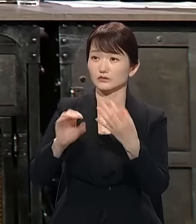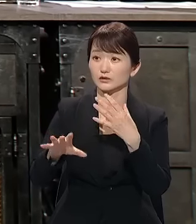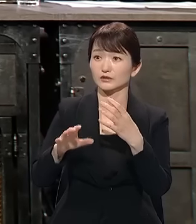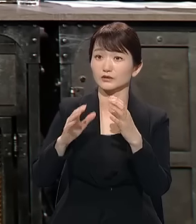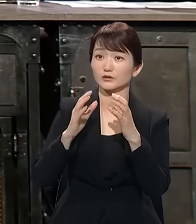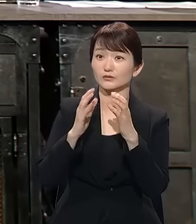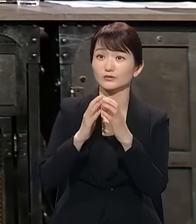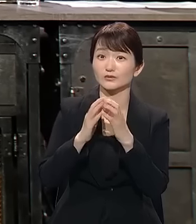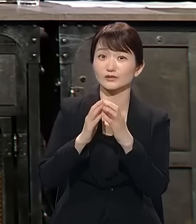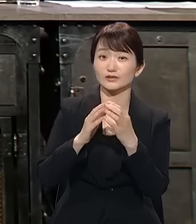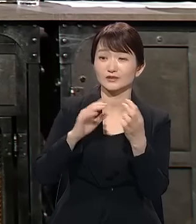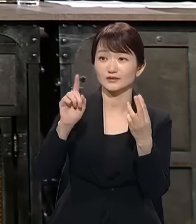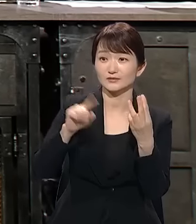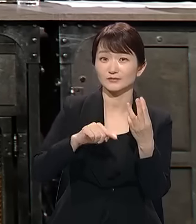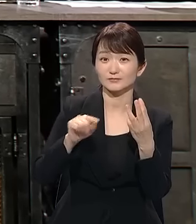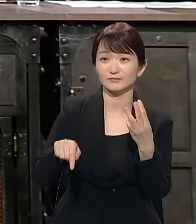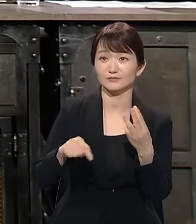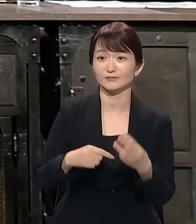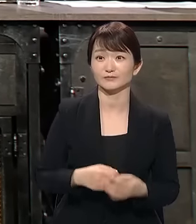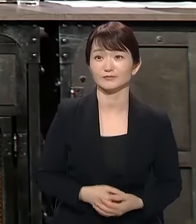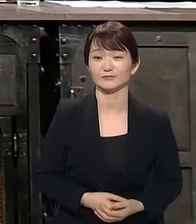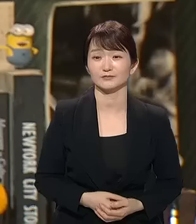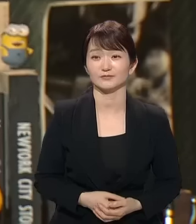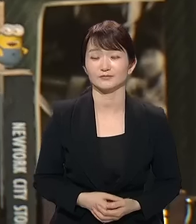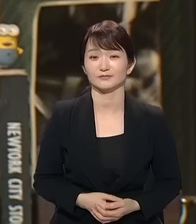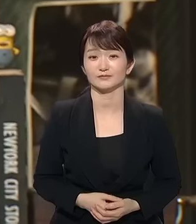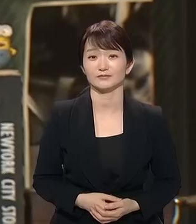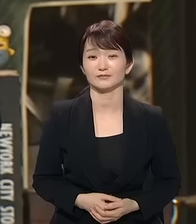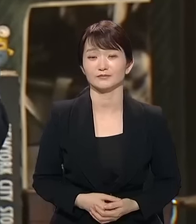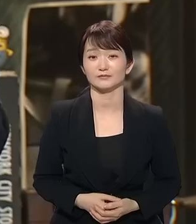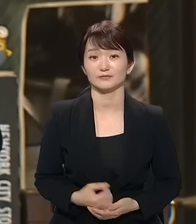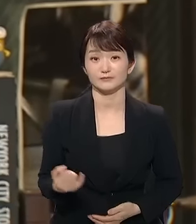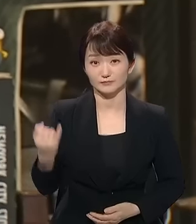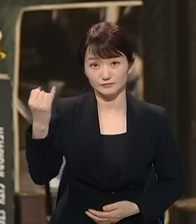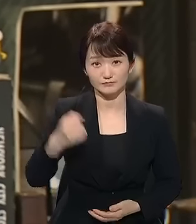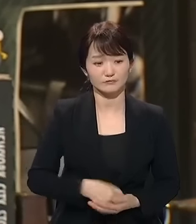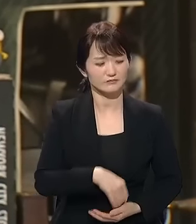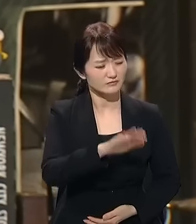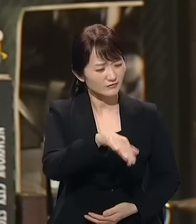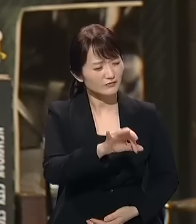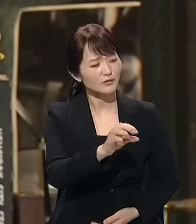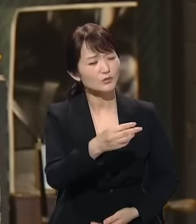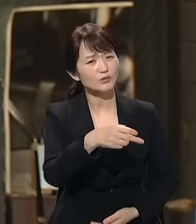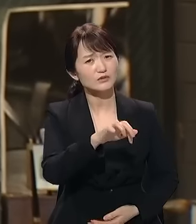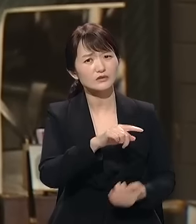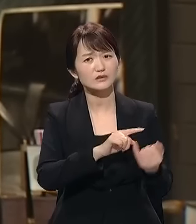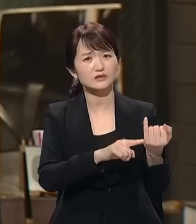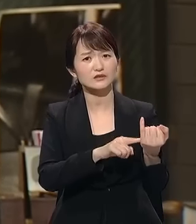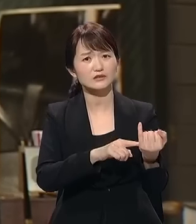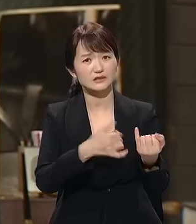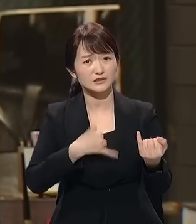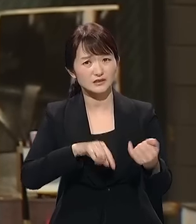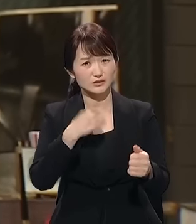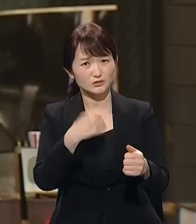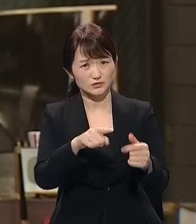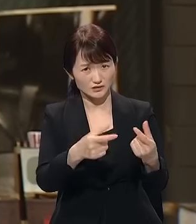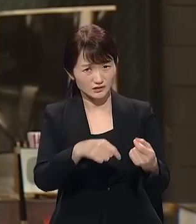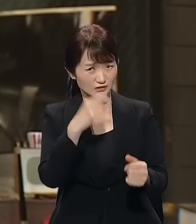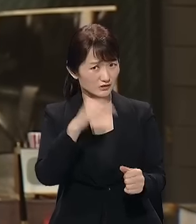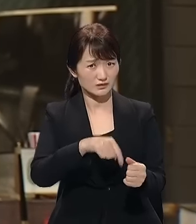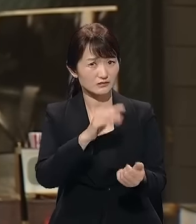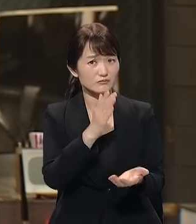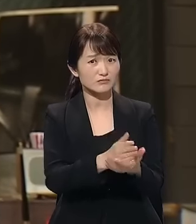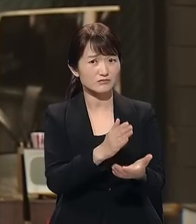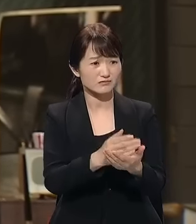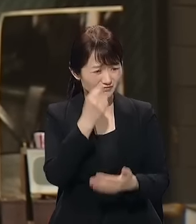아, 자 백다희 아나운서 혼자만. 자 다음은 형님이에요. 이봐 올케, 자식 교육 그렇게 시키는 거 아니다.